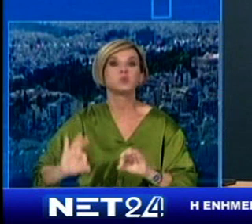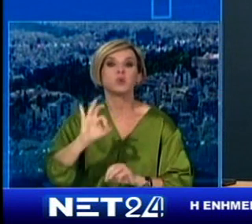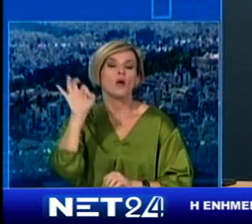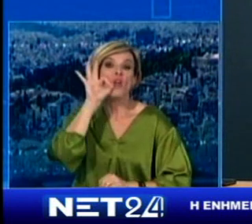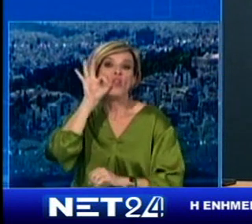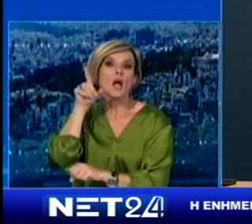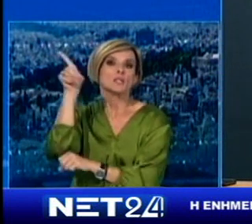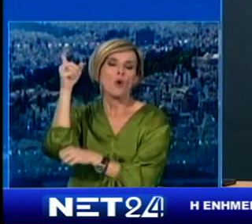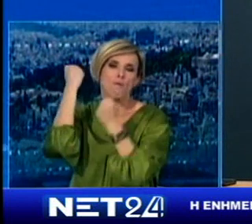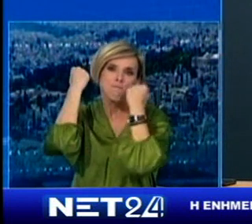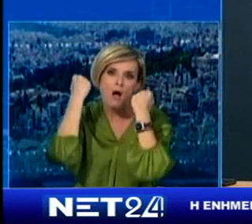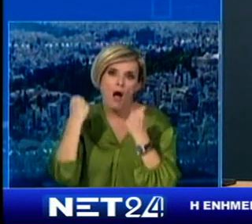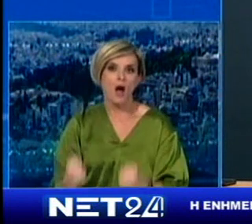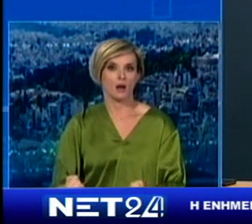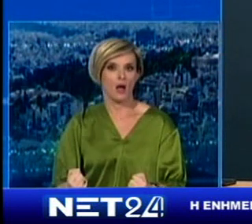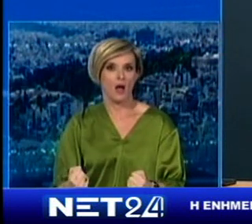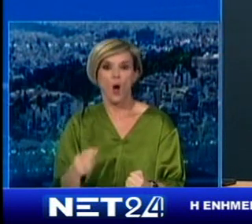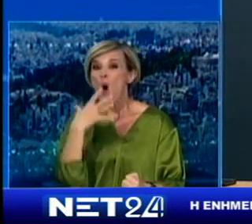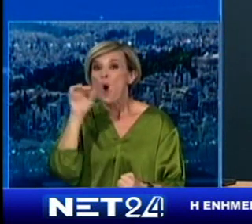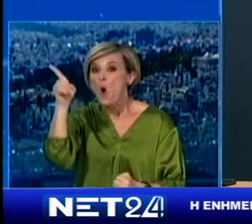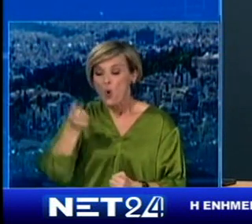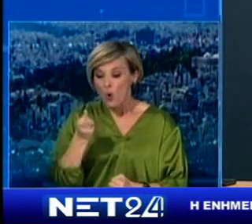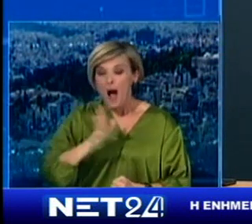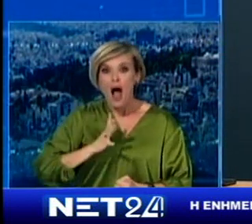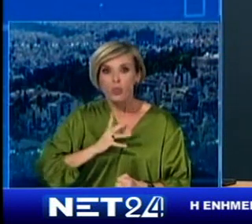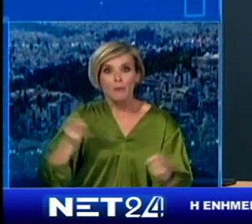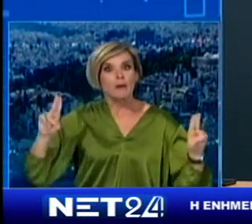Θεσσαλονίκη, η οποία αναμονάδα πληθυσμού παρουσίασε ως και